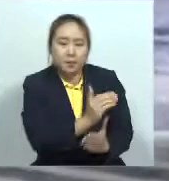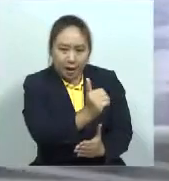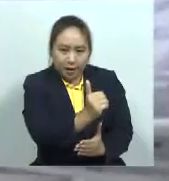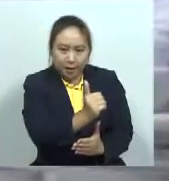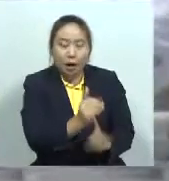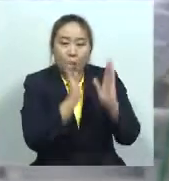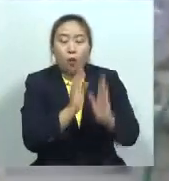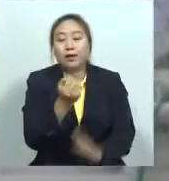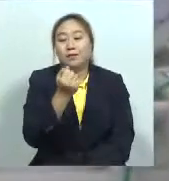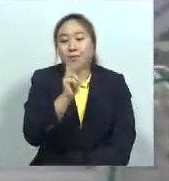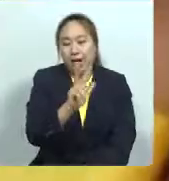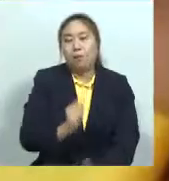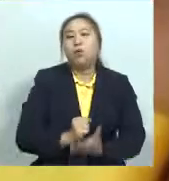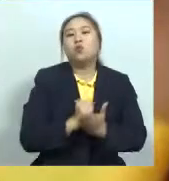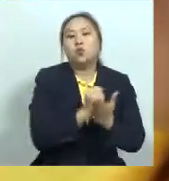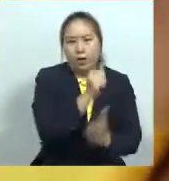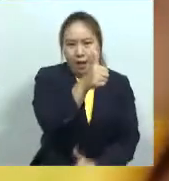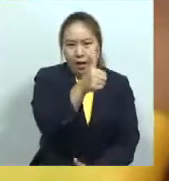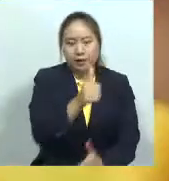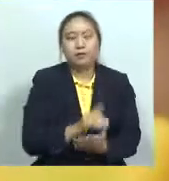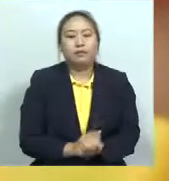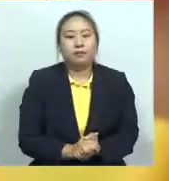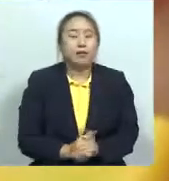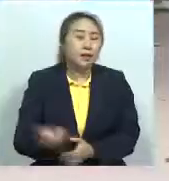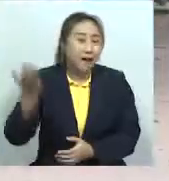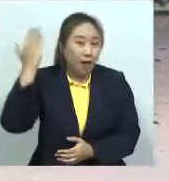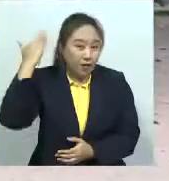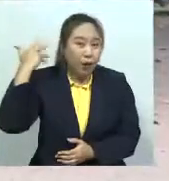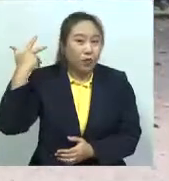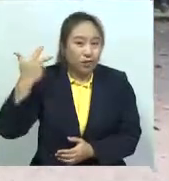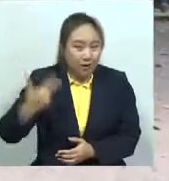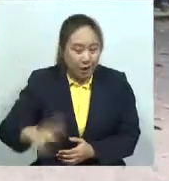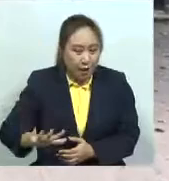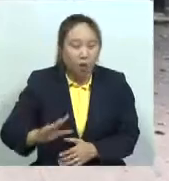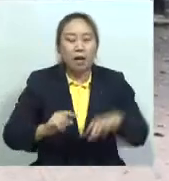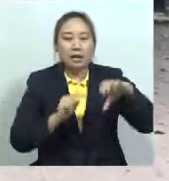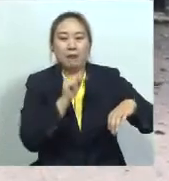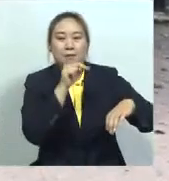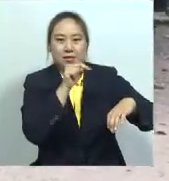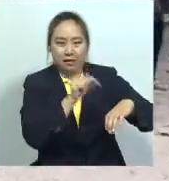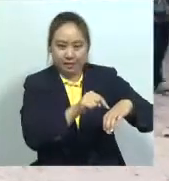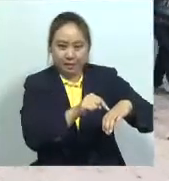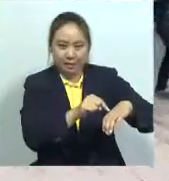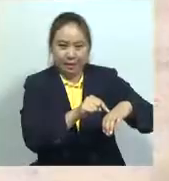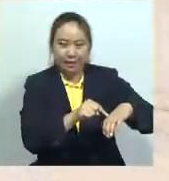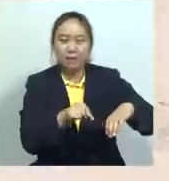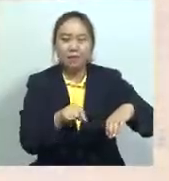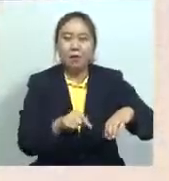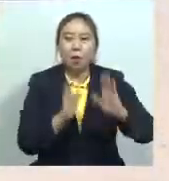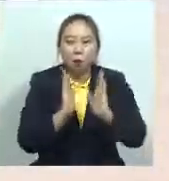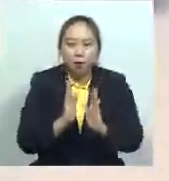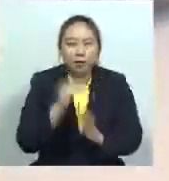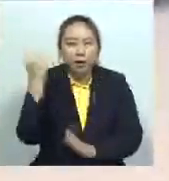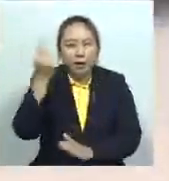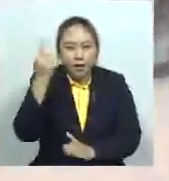ารถช่วยทั้ง13ชีวิตออกมาได้อย่างปลอดภัยหลังจากเหตุการณ์ครั้งนั้นเนี่ยก็ทำให้ถ้ำหลวงแห่งนี้กลายเป็นสถานที่ท่องเที่